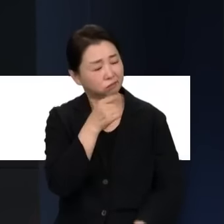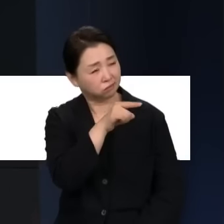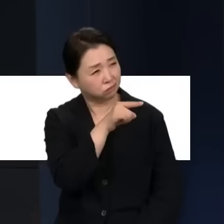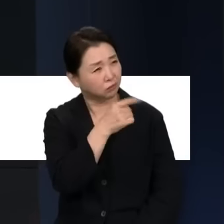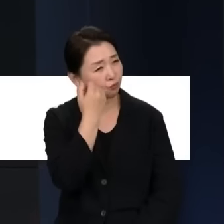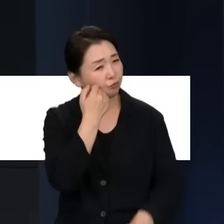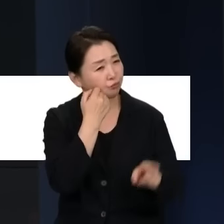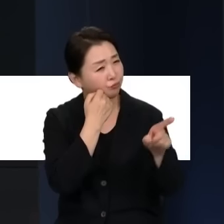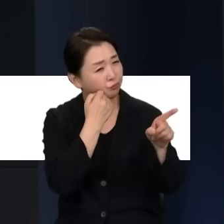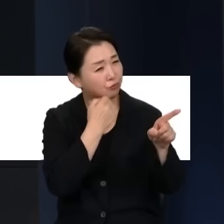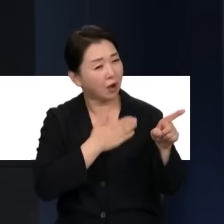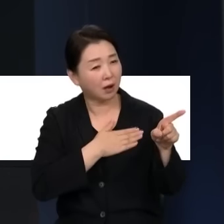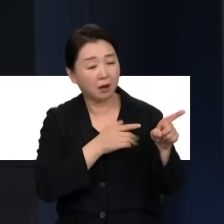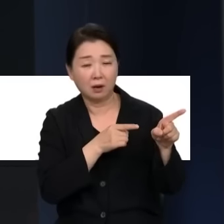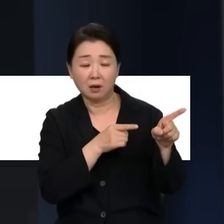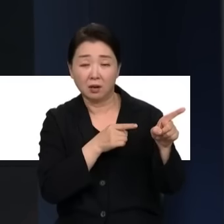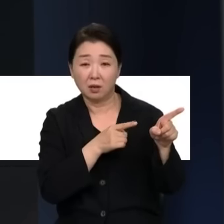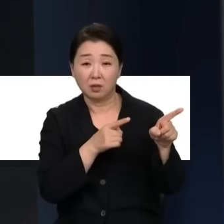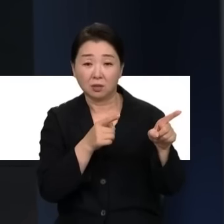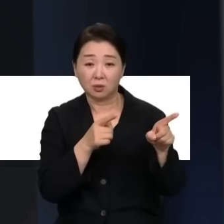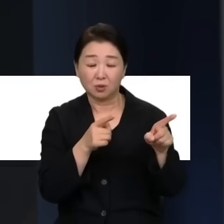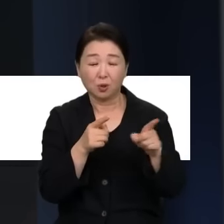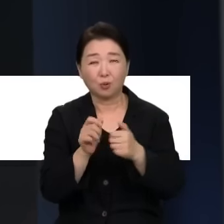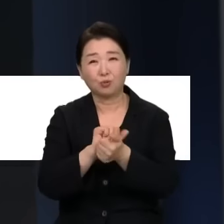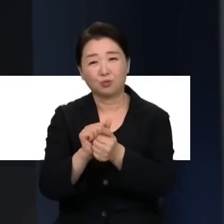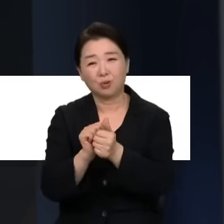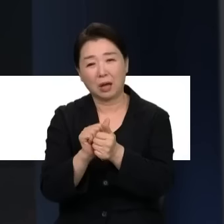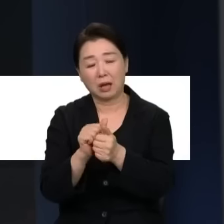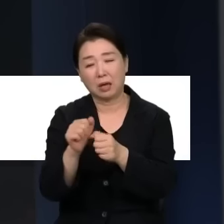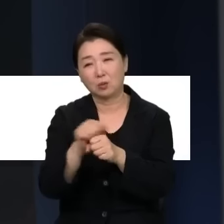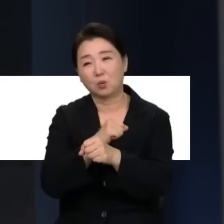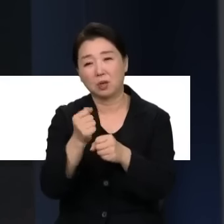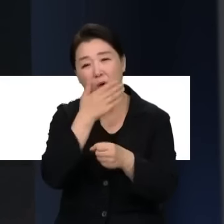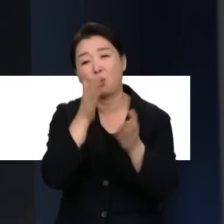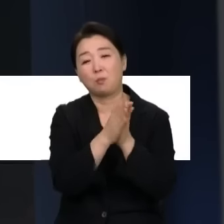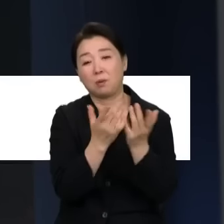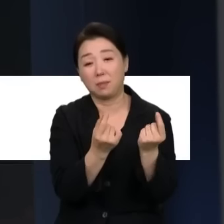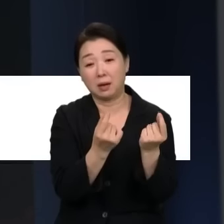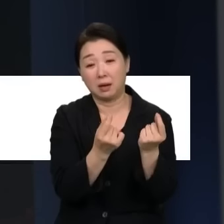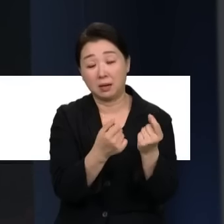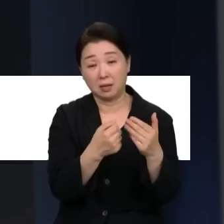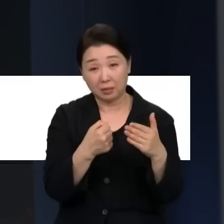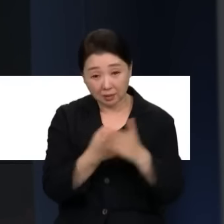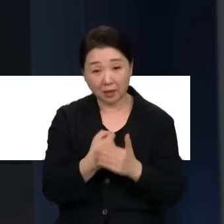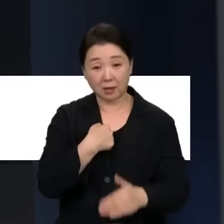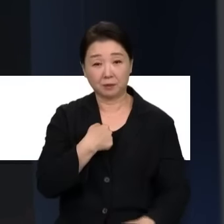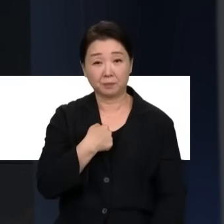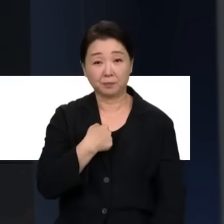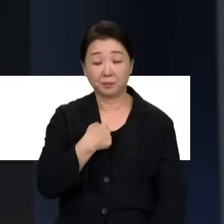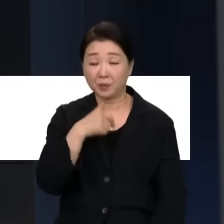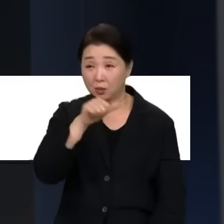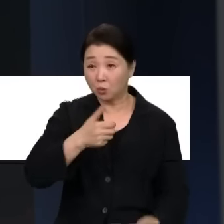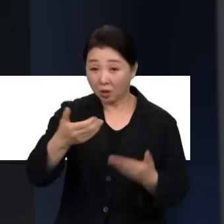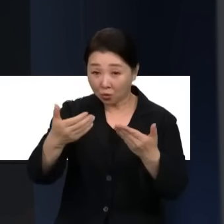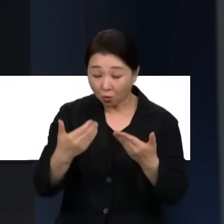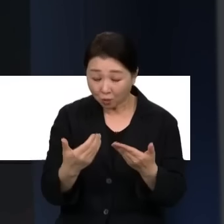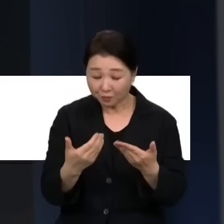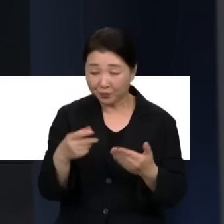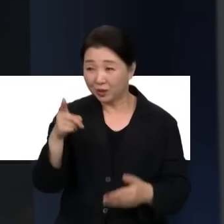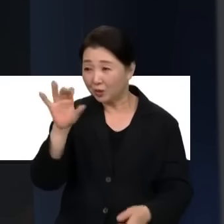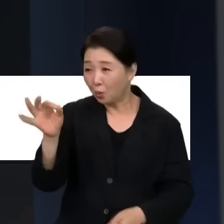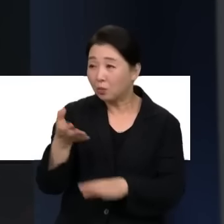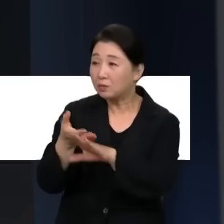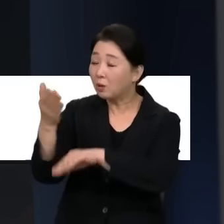대해서 알아봤더니 어 도이치 사건의 공범이었다 거예요 그래서 제가 이거를 저를 소개해 줬던 그 송